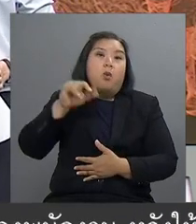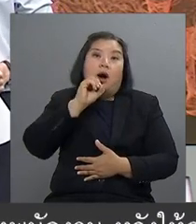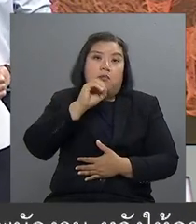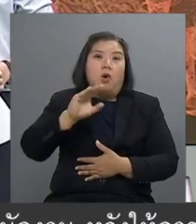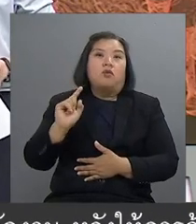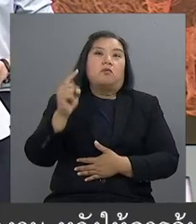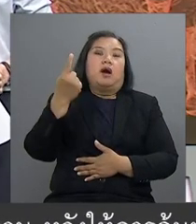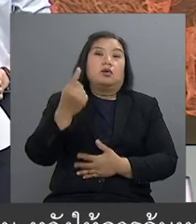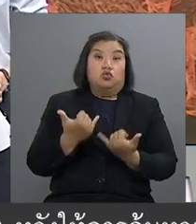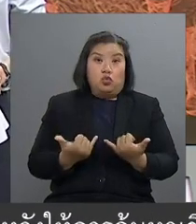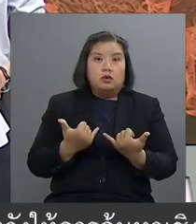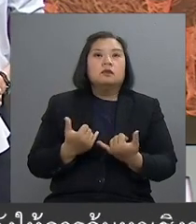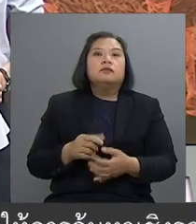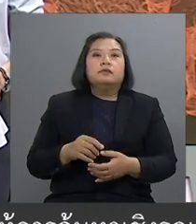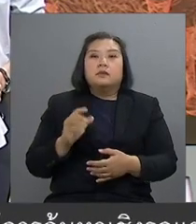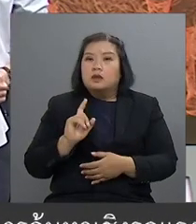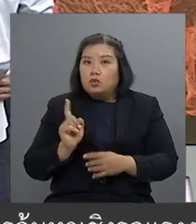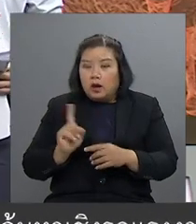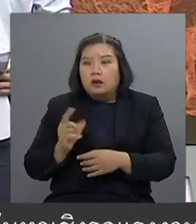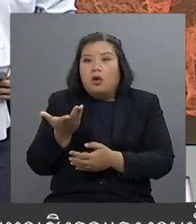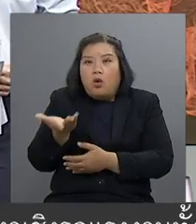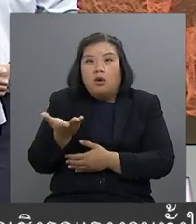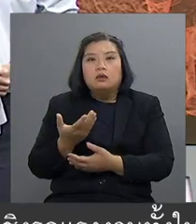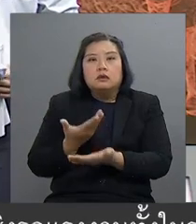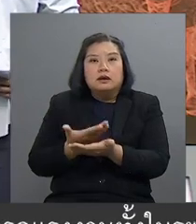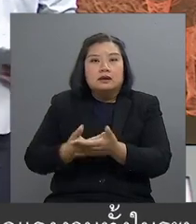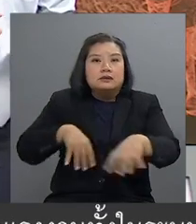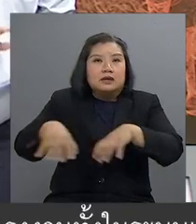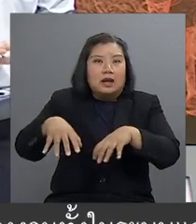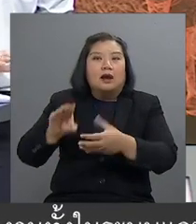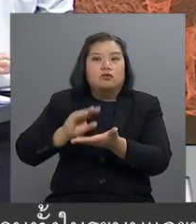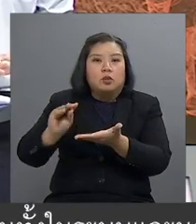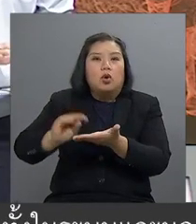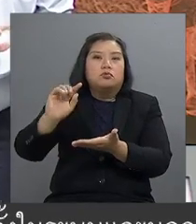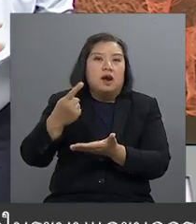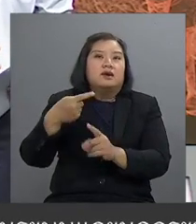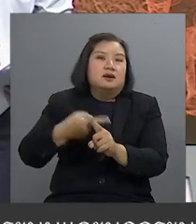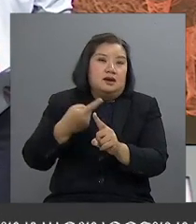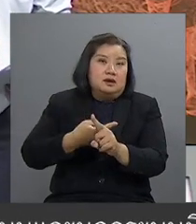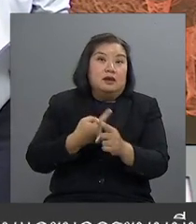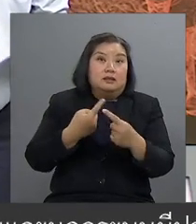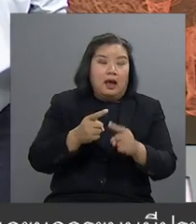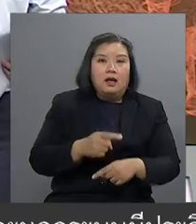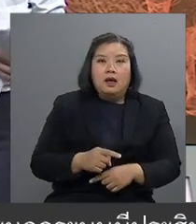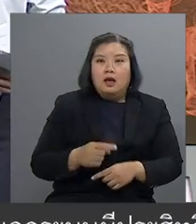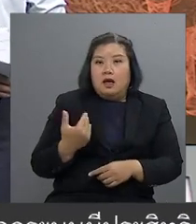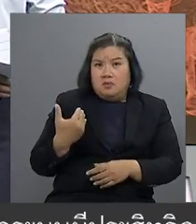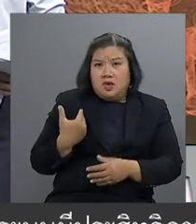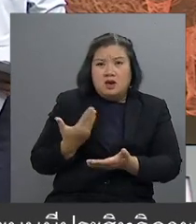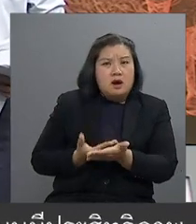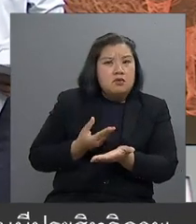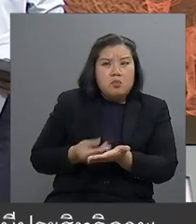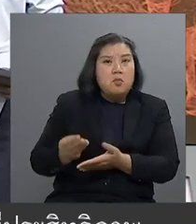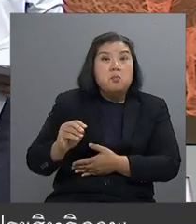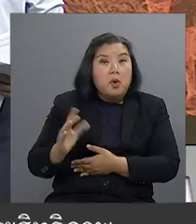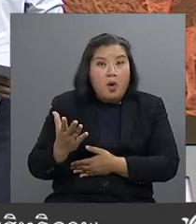แนวทางการไปเจรจาปรับโครงสร้างหนี้เว้นแต่คนที่กระแสเงินสดนั้นไม่พอนะคะก็ขอให้สถาบันการ